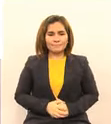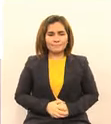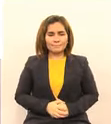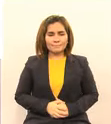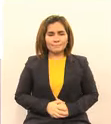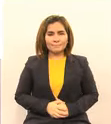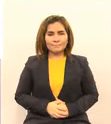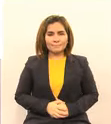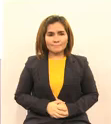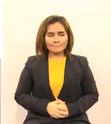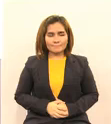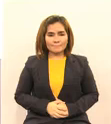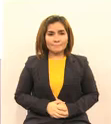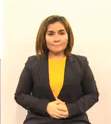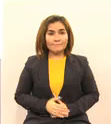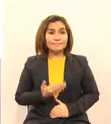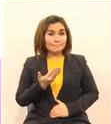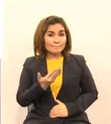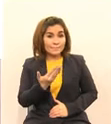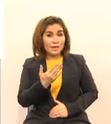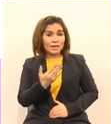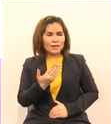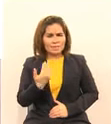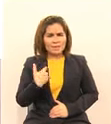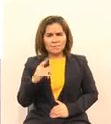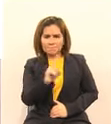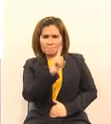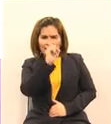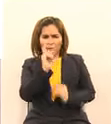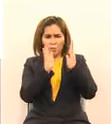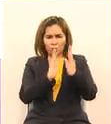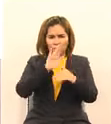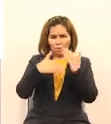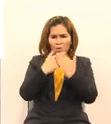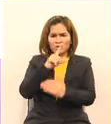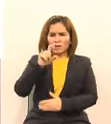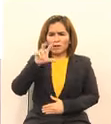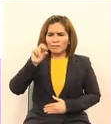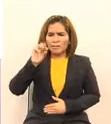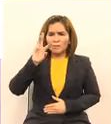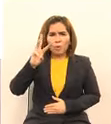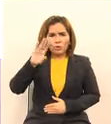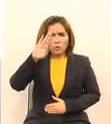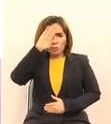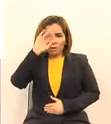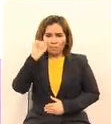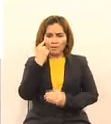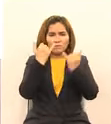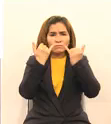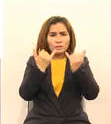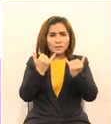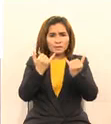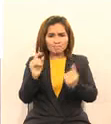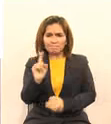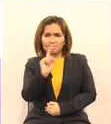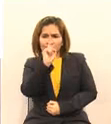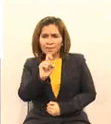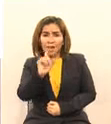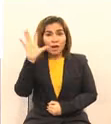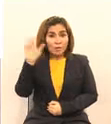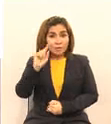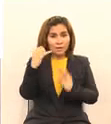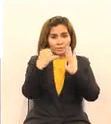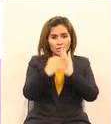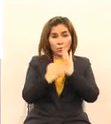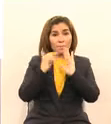ขอถัดไปครับถ้าถามว่า136รายที่เราบอกว่าเพิ่มขึ้นนะในวันนี้เนี่ยมาจาก